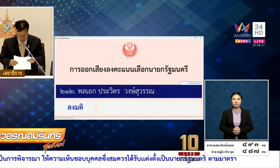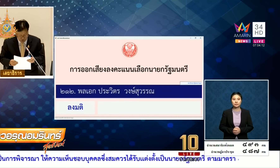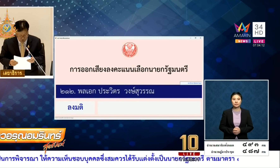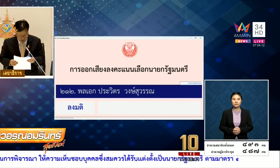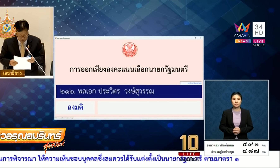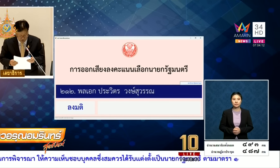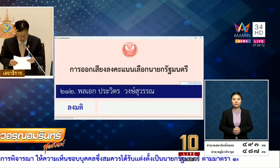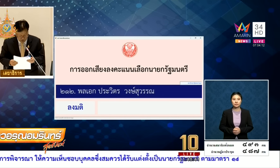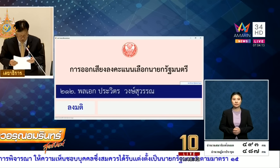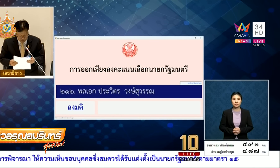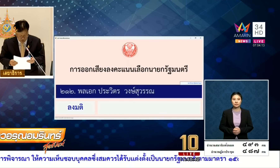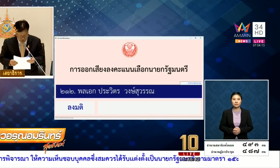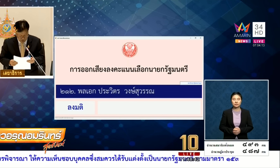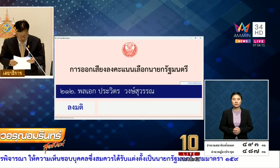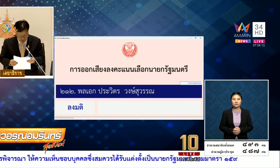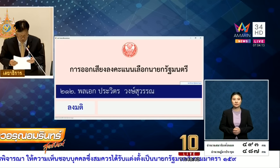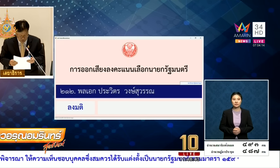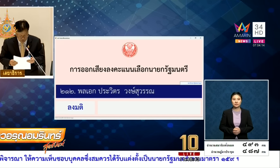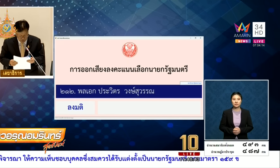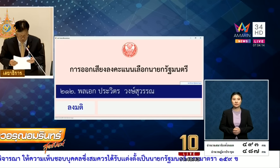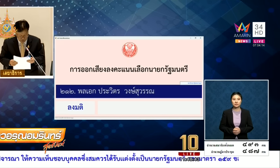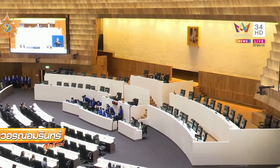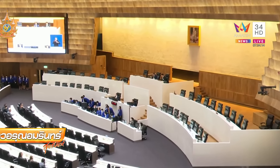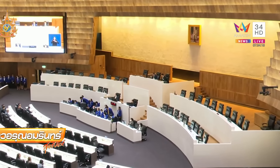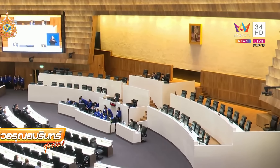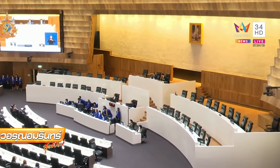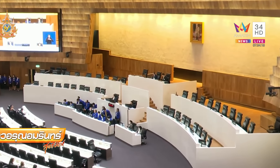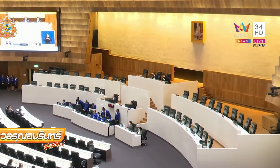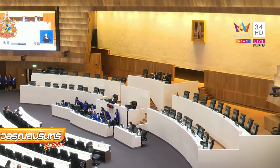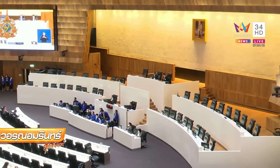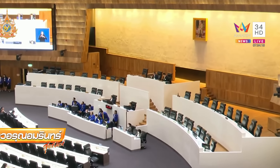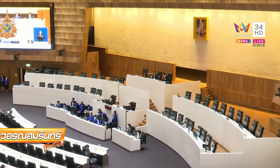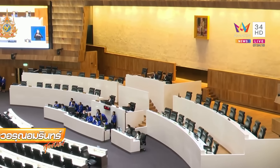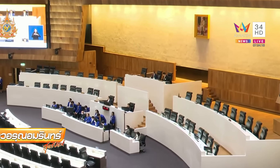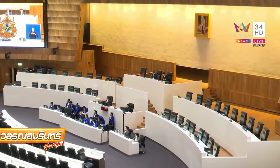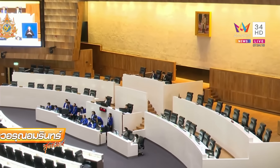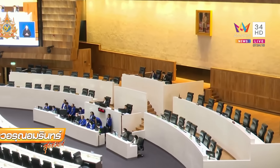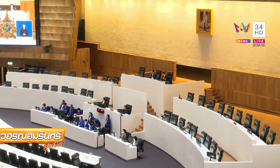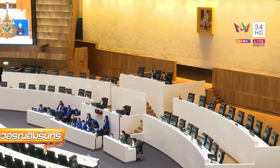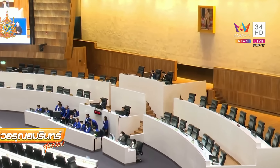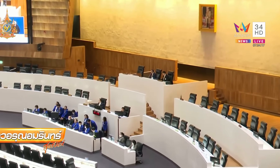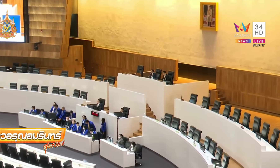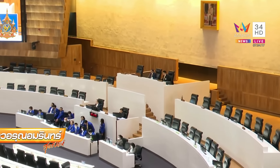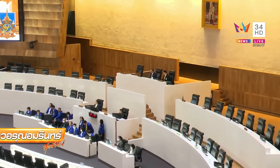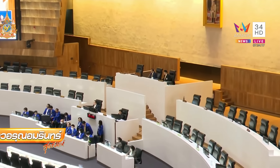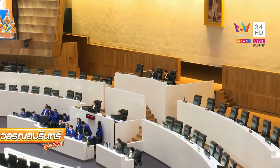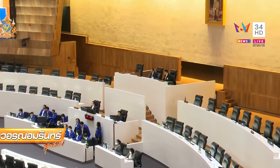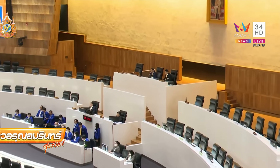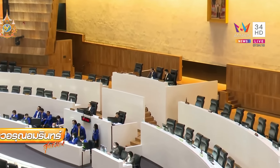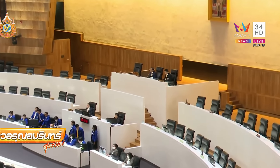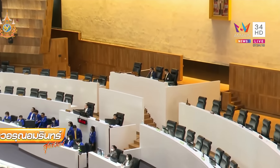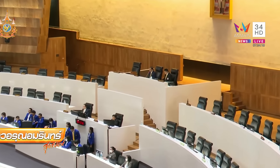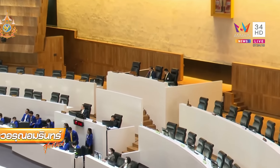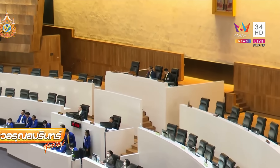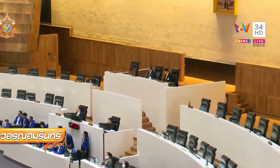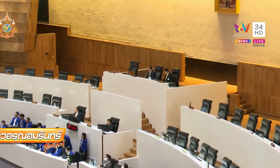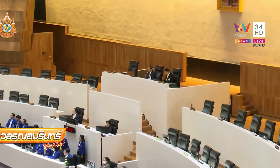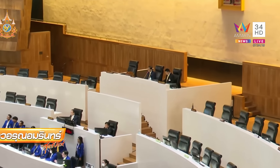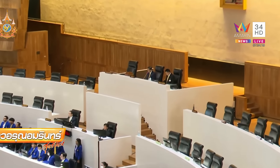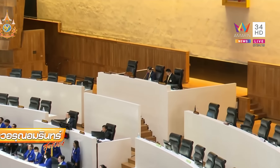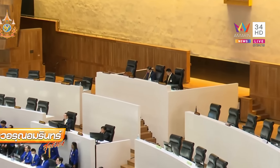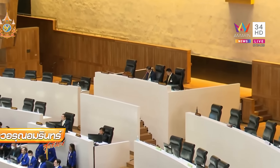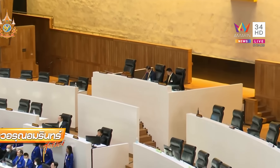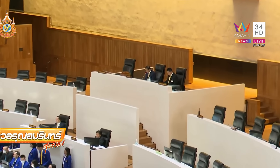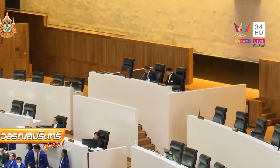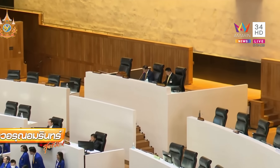ากับว่าหายไป4เสียง ท่านก็ไม่ออก ก็ไม่ออกแล้วก็เหลือ310เสียงแต่อยู่ดีๆกลับกลายเป็นโหวต319